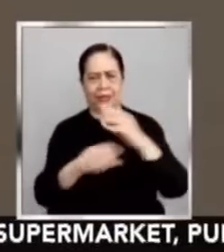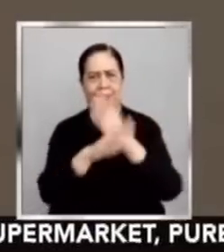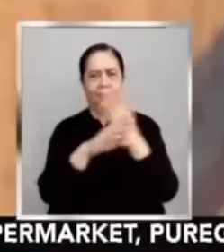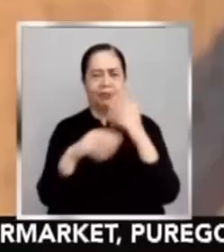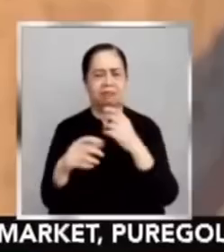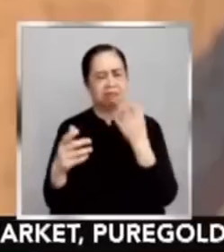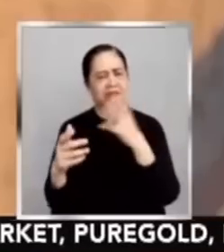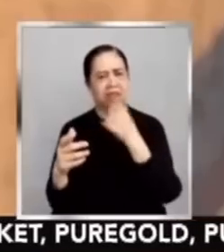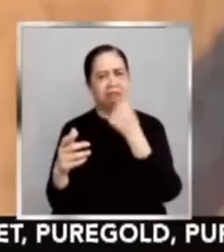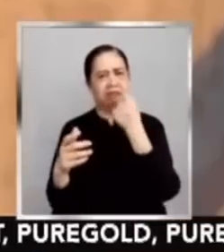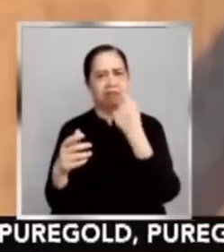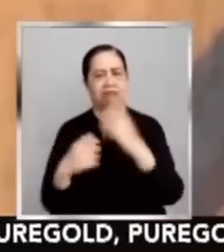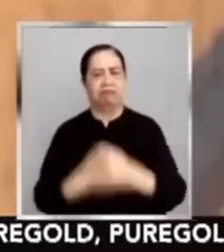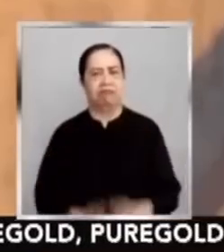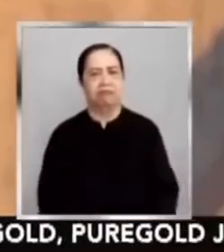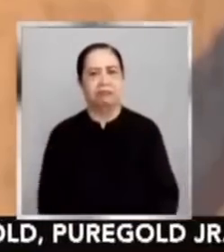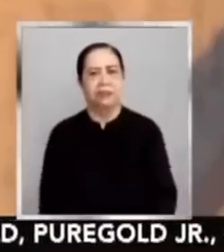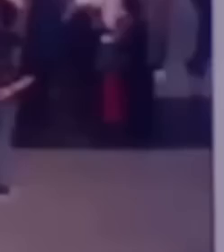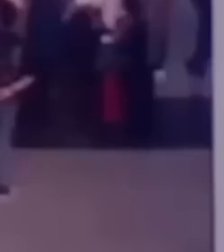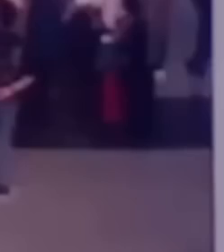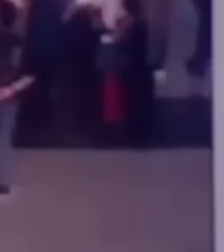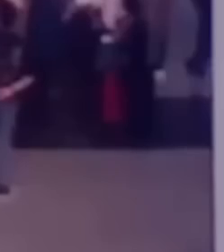no big deal.